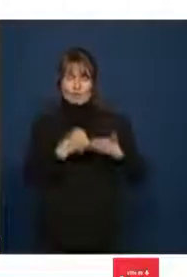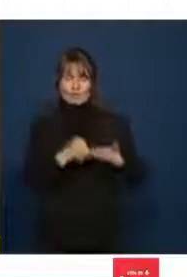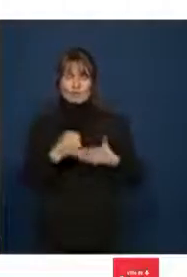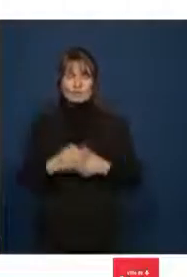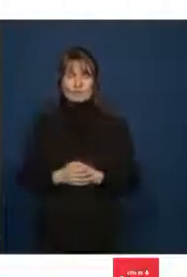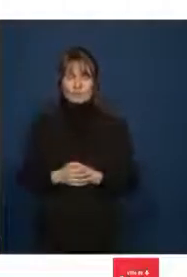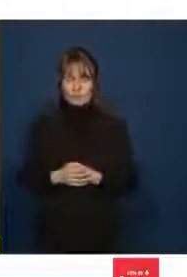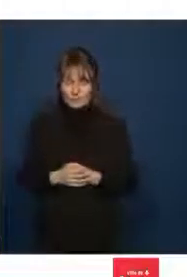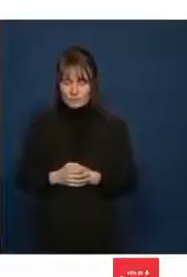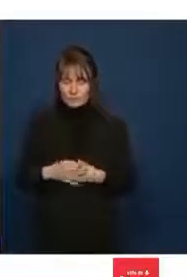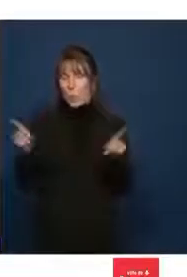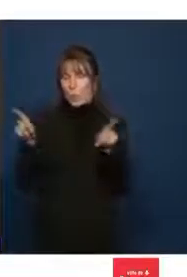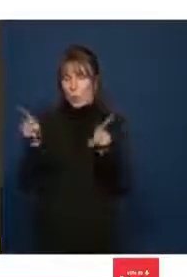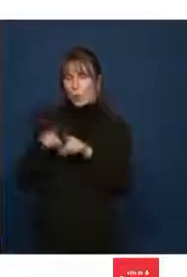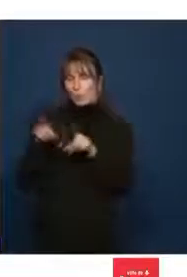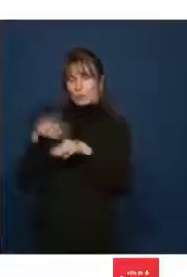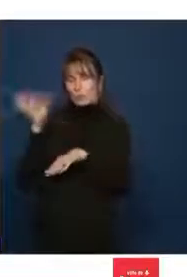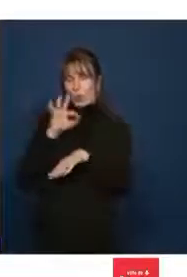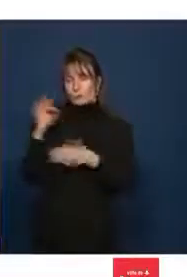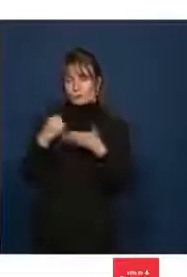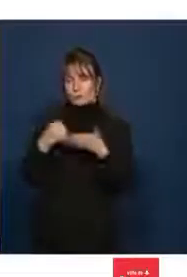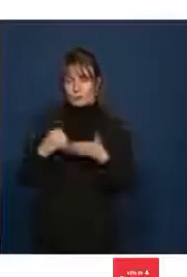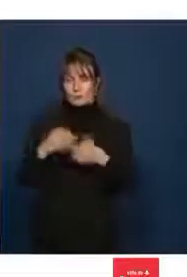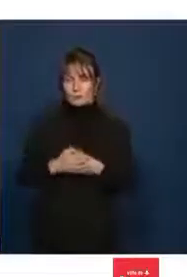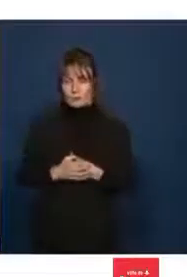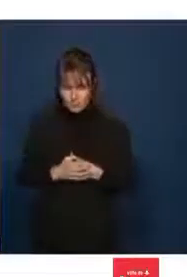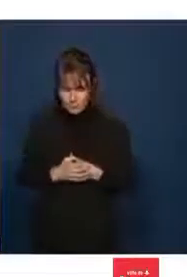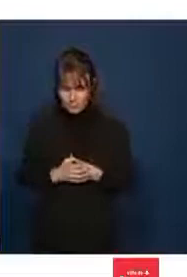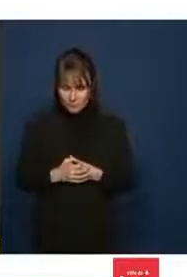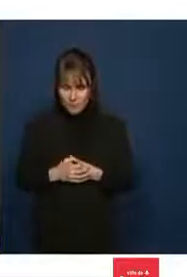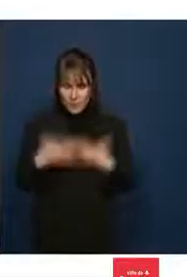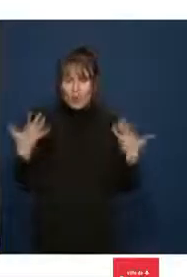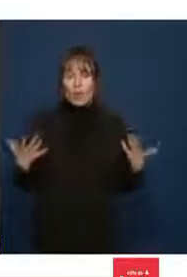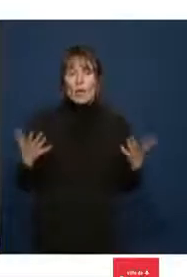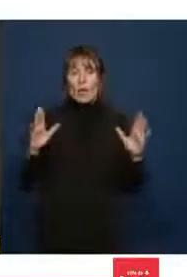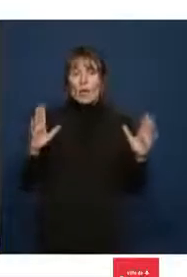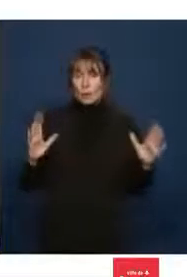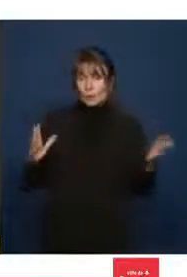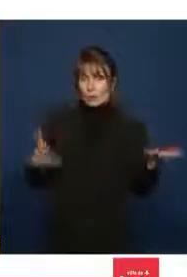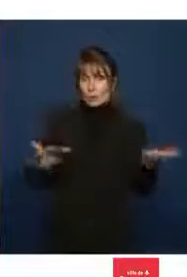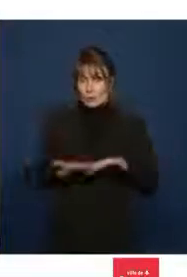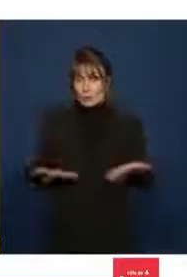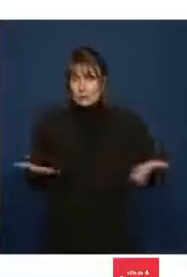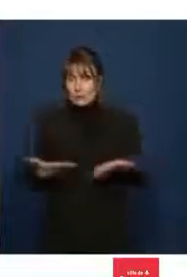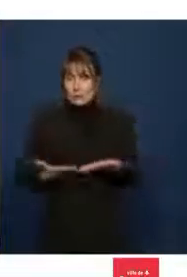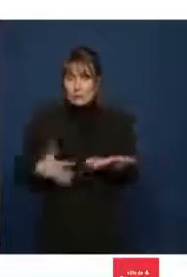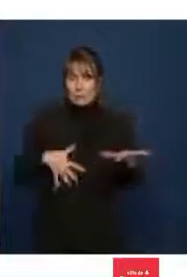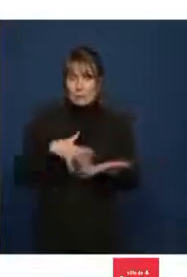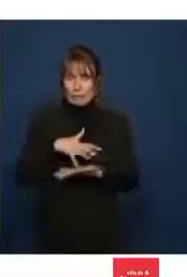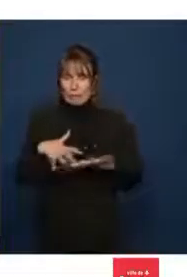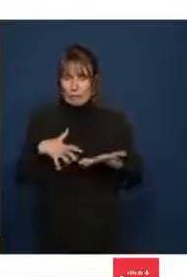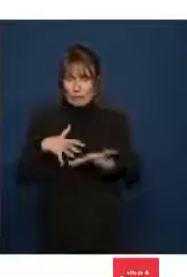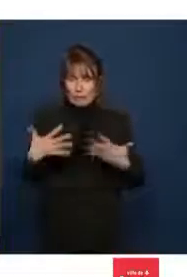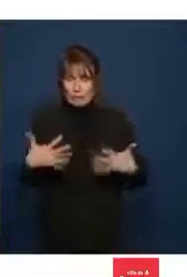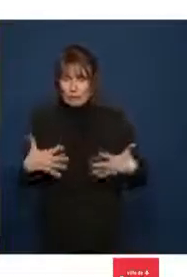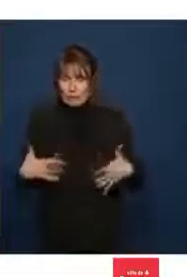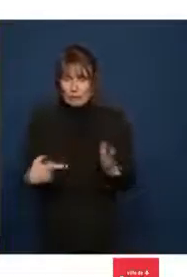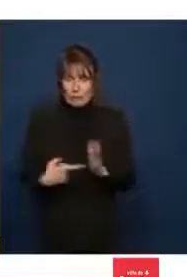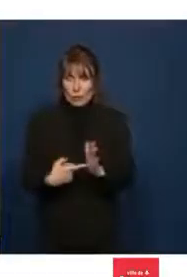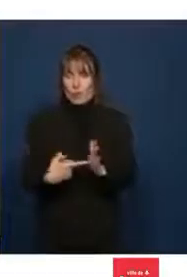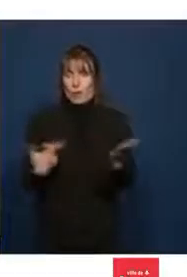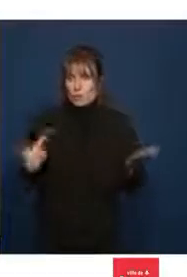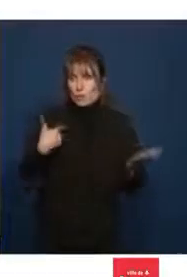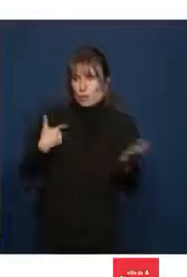peut d'ailleurs craindre à cet égard, sans aucun moralisme étroit, que la sortie de crise ne s'accompagne, pour user de vos propres termes, de